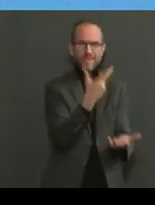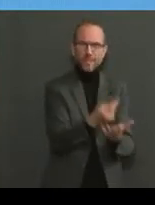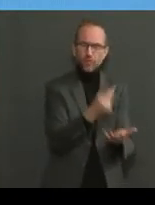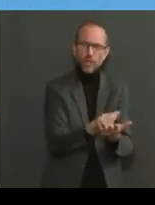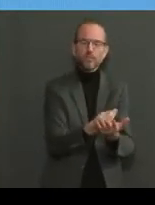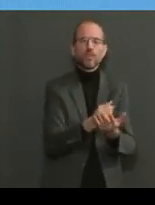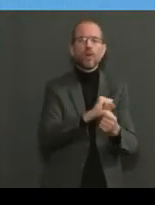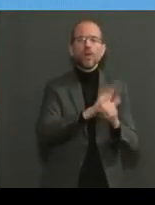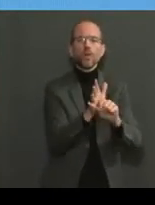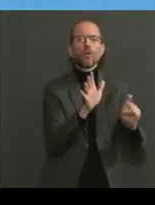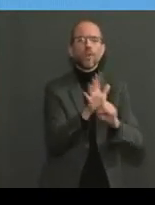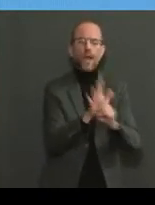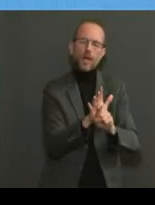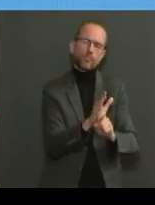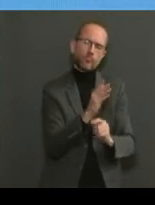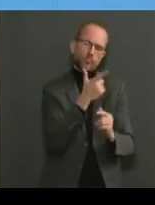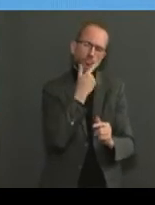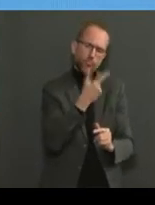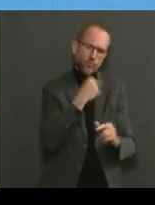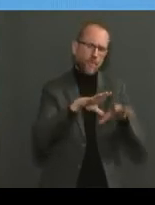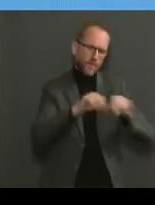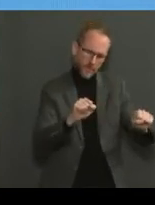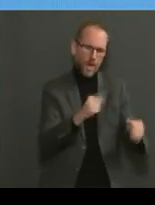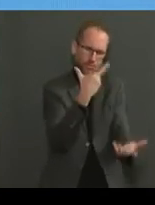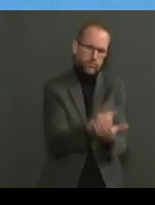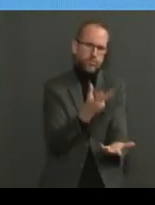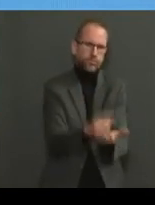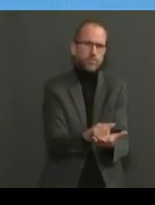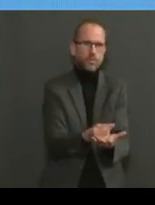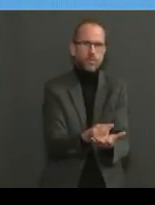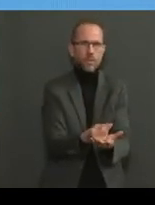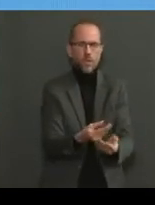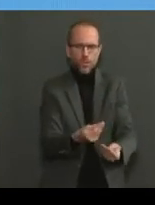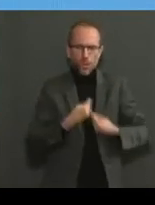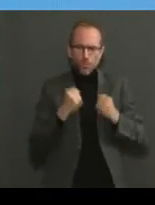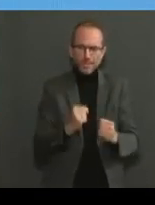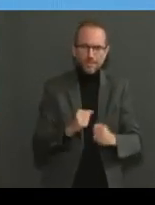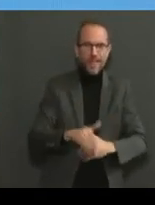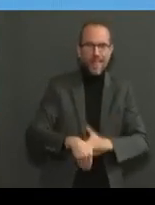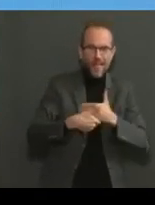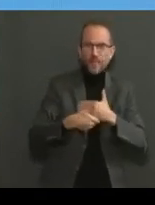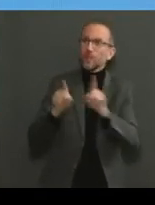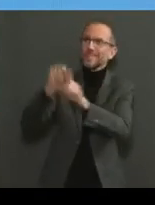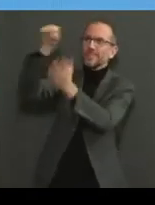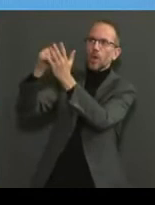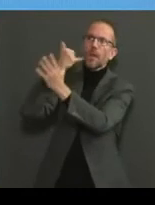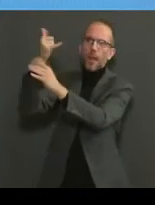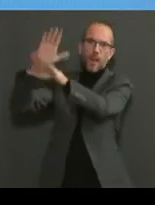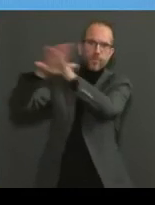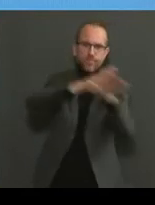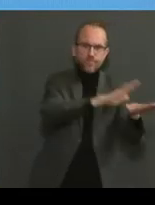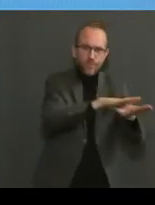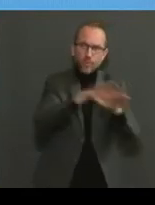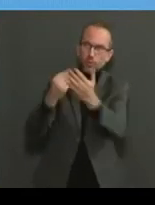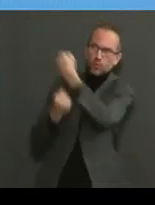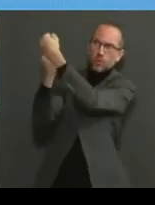le faire. Corona Alert complémente le suivi de contact des centres d'appel et permet de